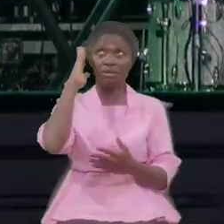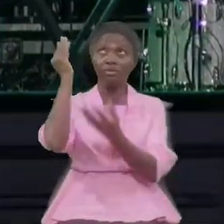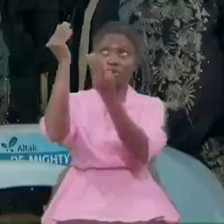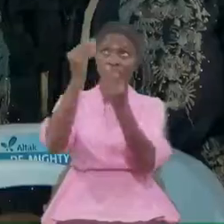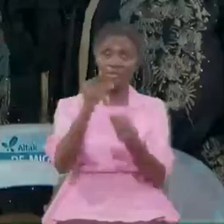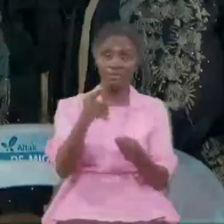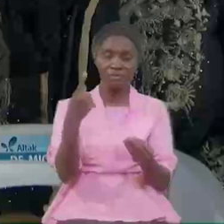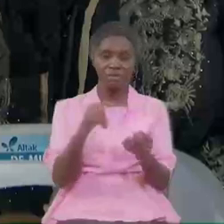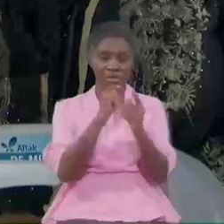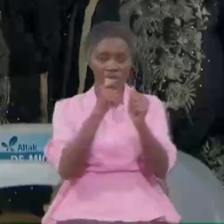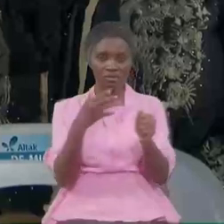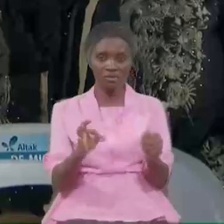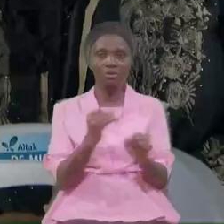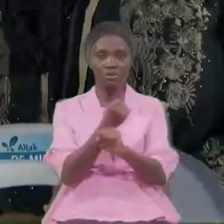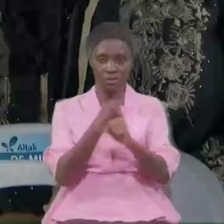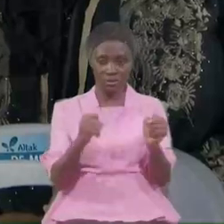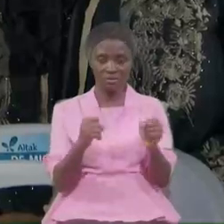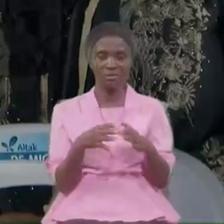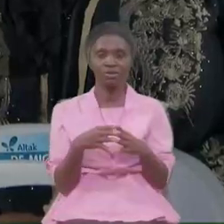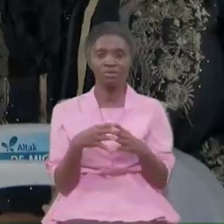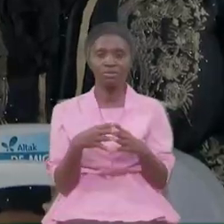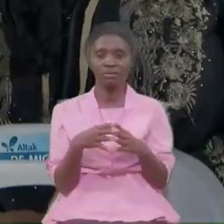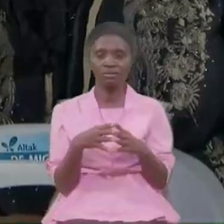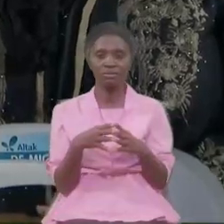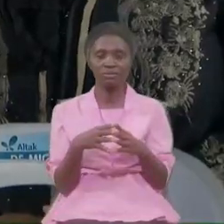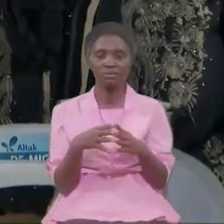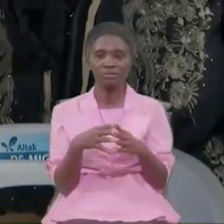Il vous donnera le don du salut.